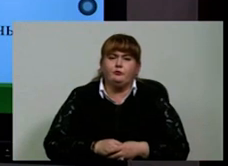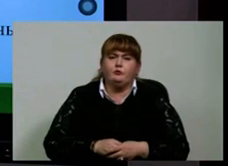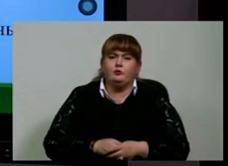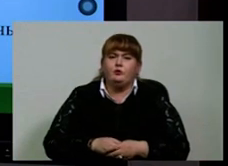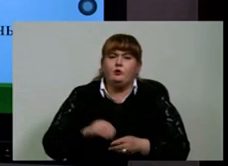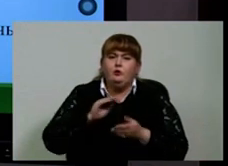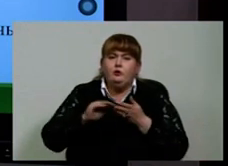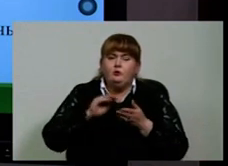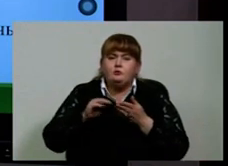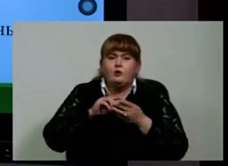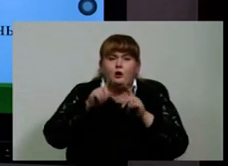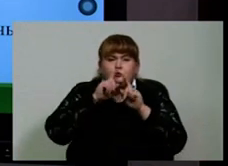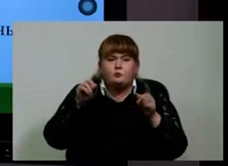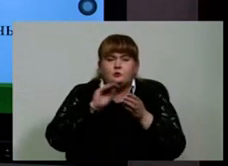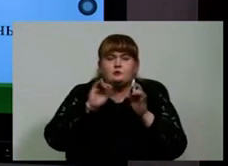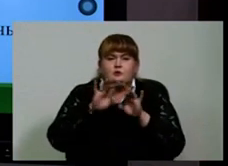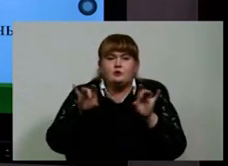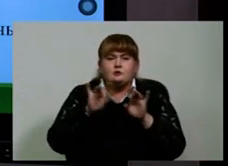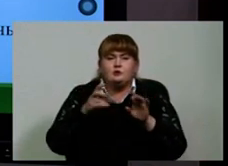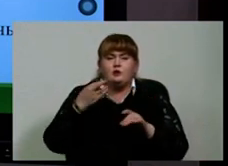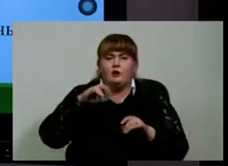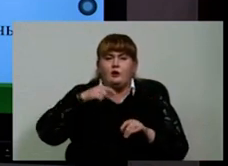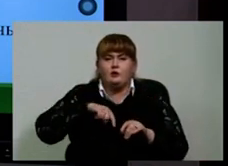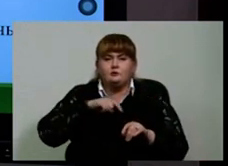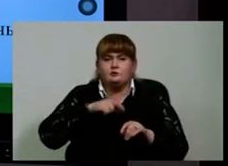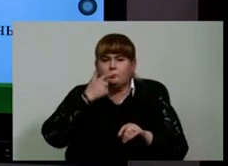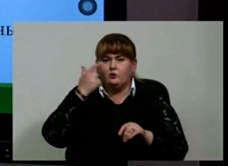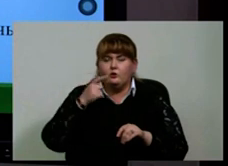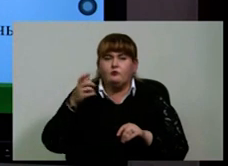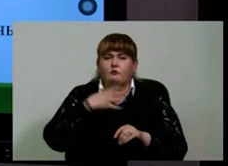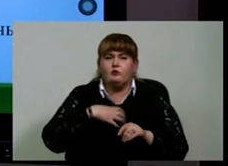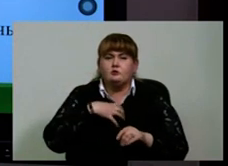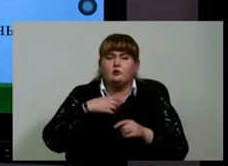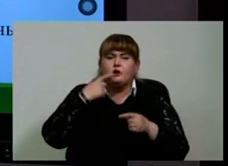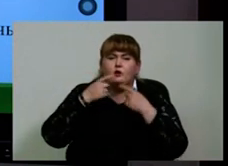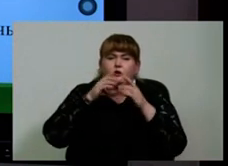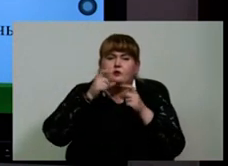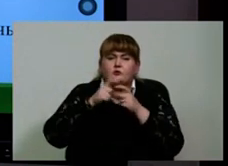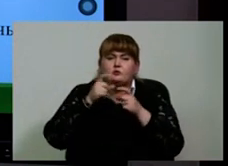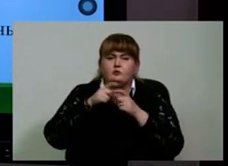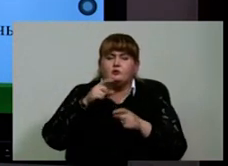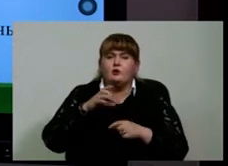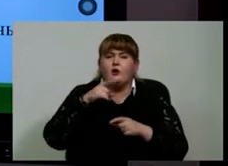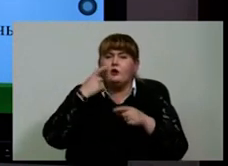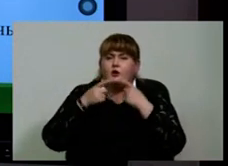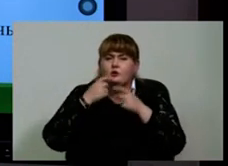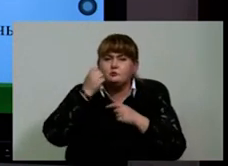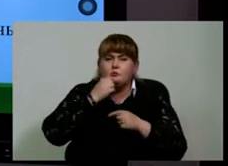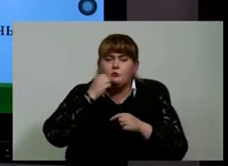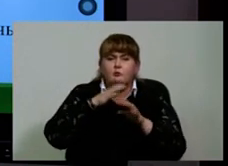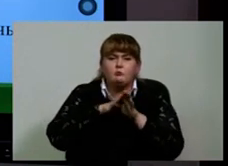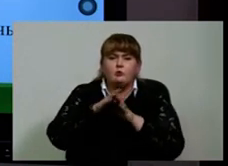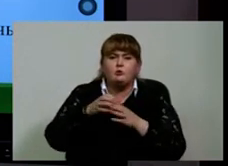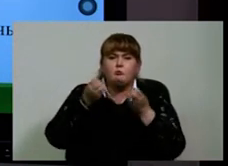Стилистические особенности рассказа. Для характеристики героев важны их речевые особенности. Речь бабки